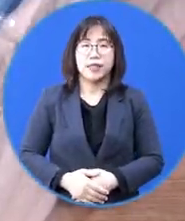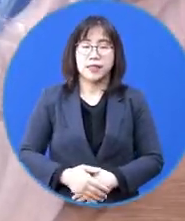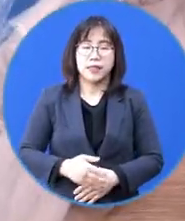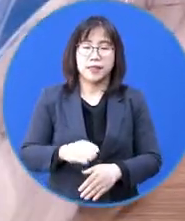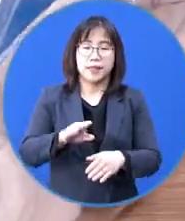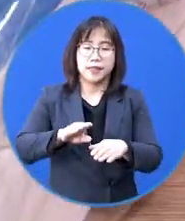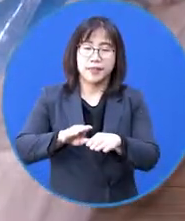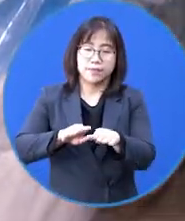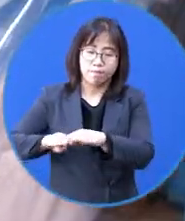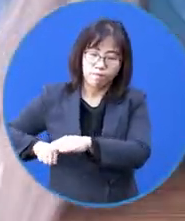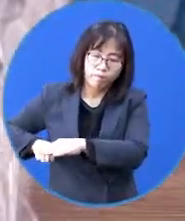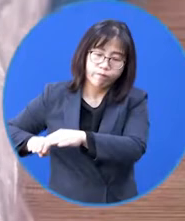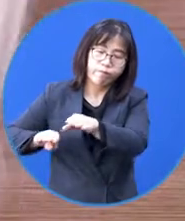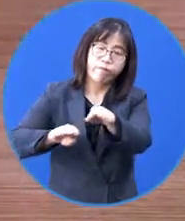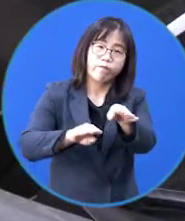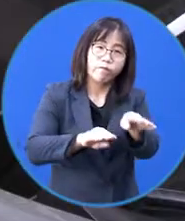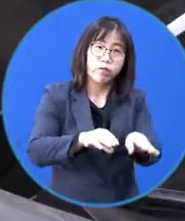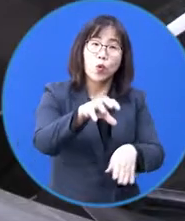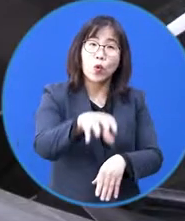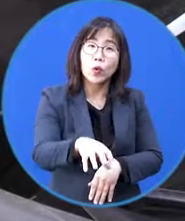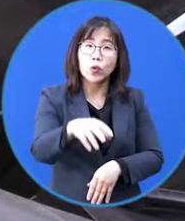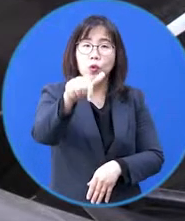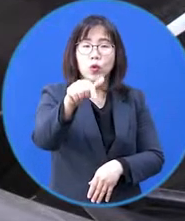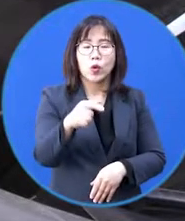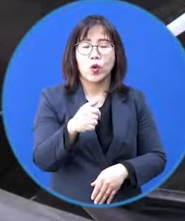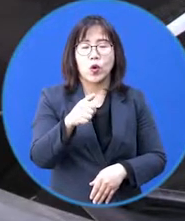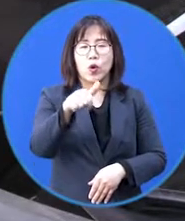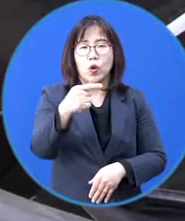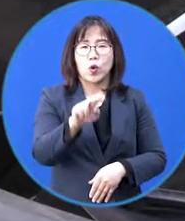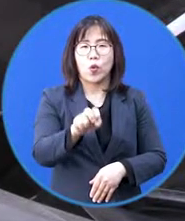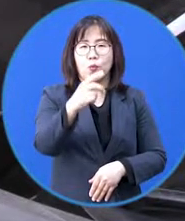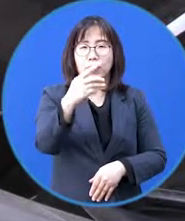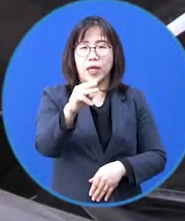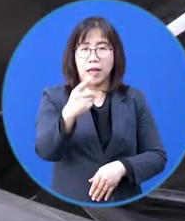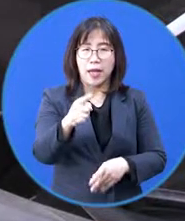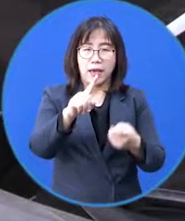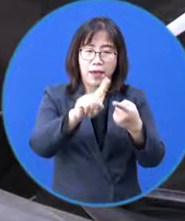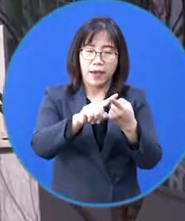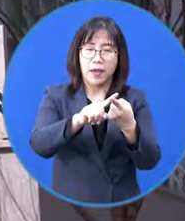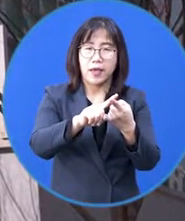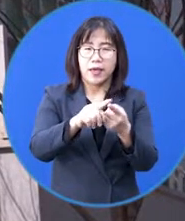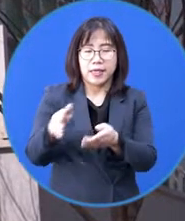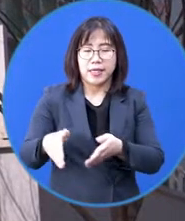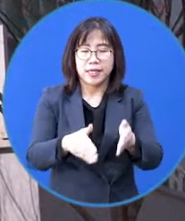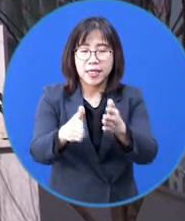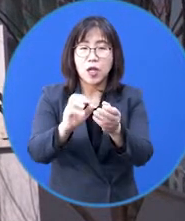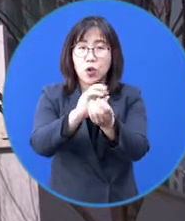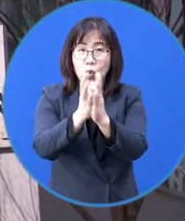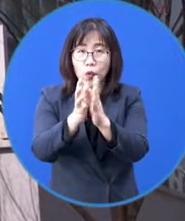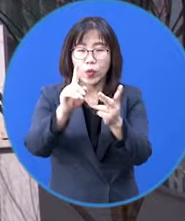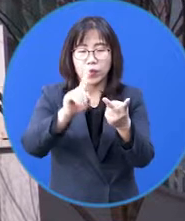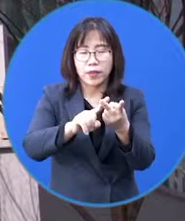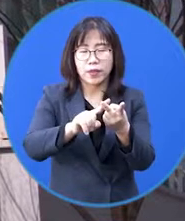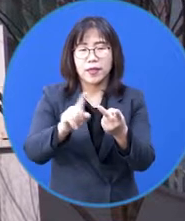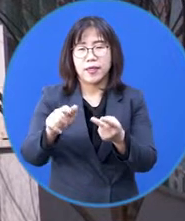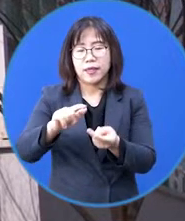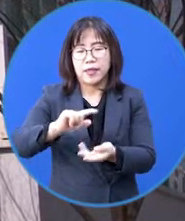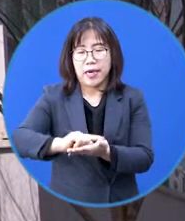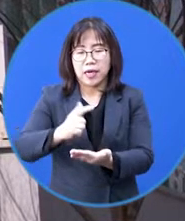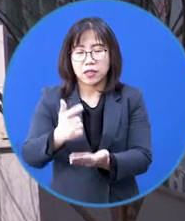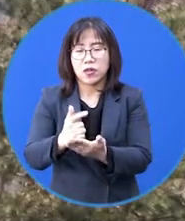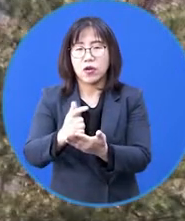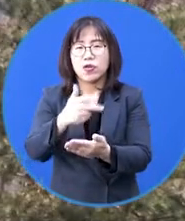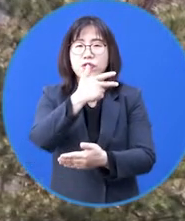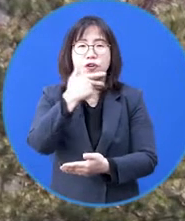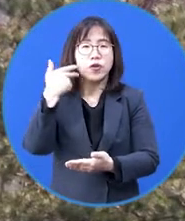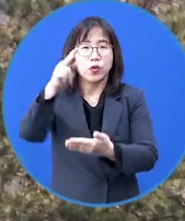수 있습니다. 드라이브 스루를 이용하는 도서관은 곰달래 도서관, 길꽃 어린이 도서관, 강서 영어